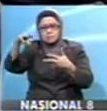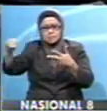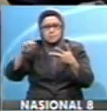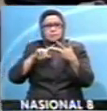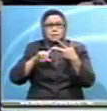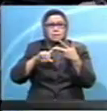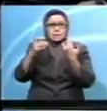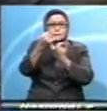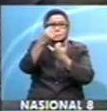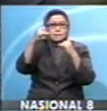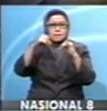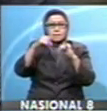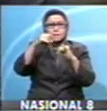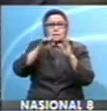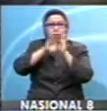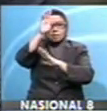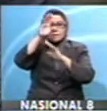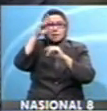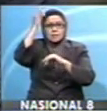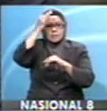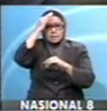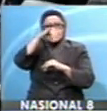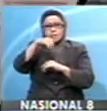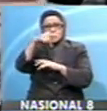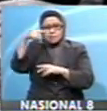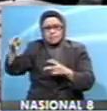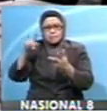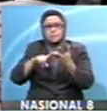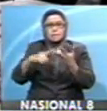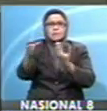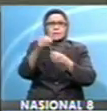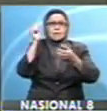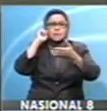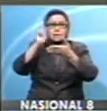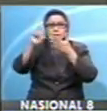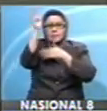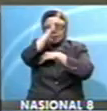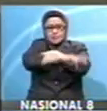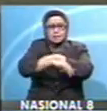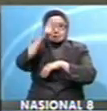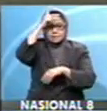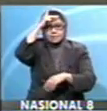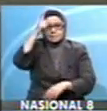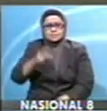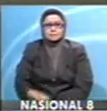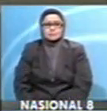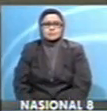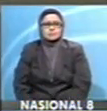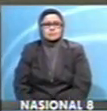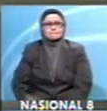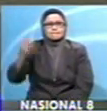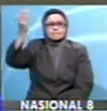pembangunan persekutuan jpp serta pejabat setiausaha kerajaan Negeri Kelantan dan persidangan ini kita akan adakan